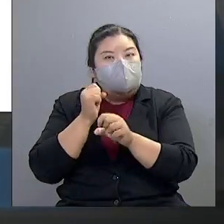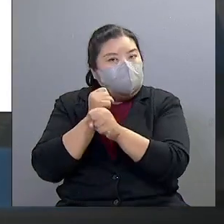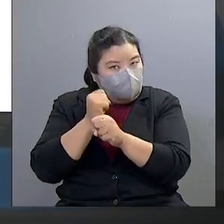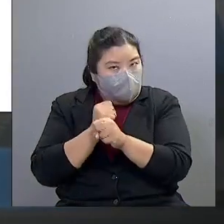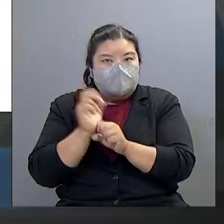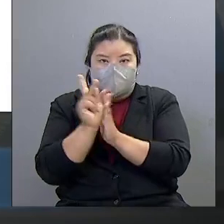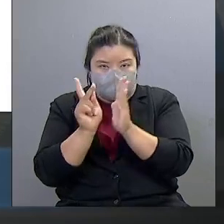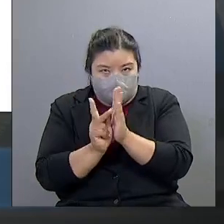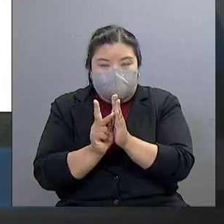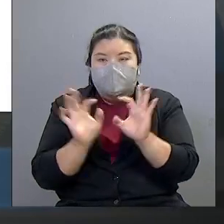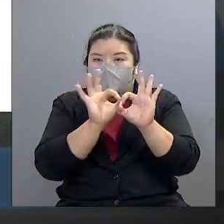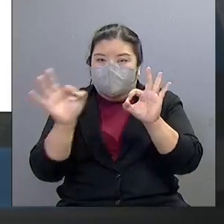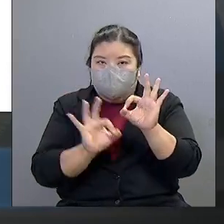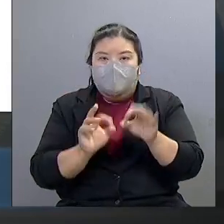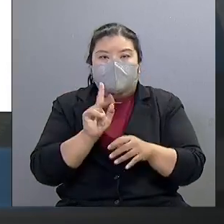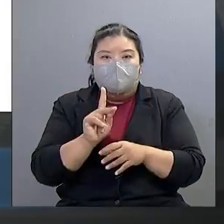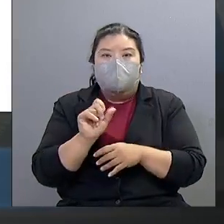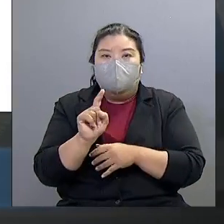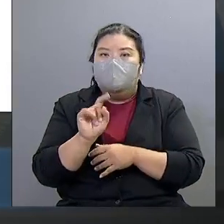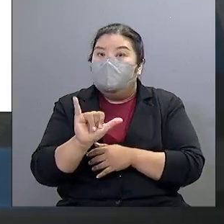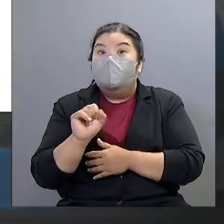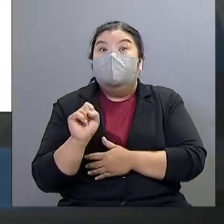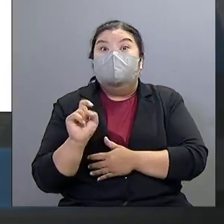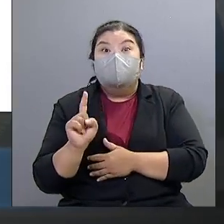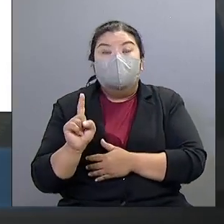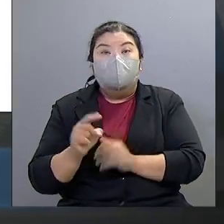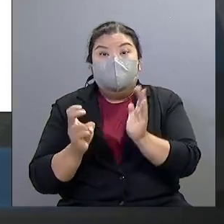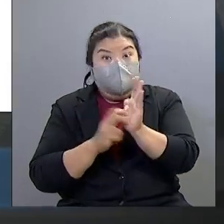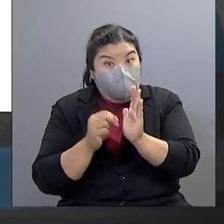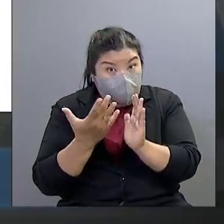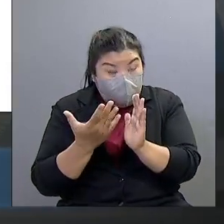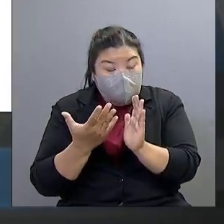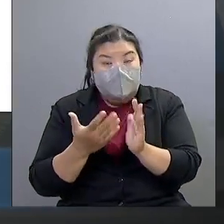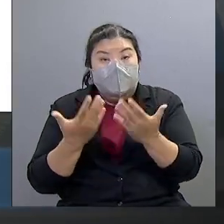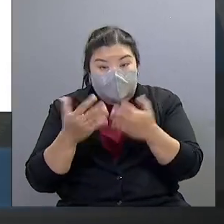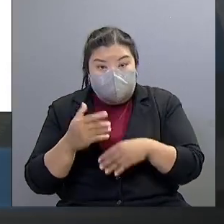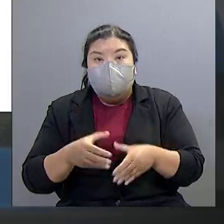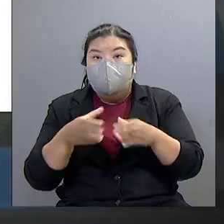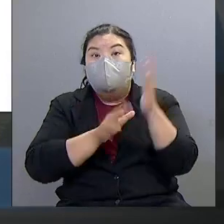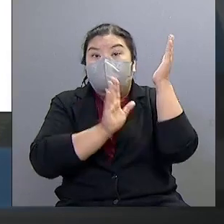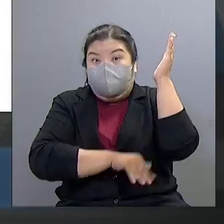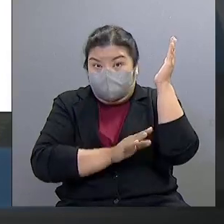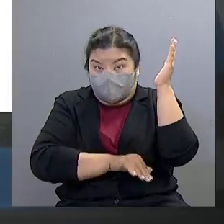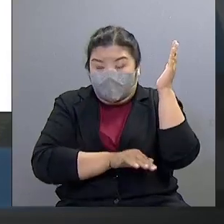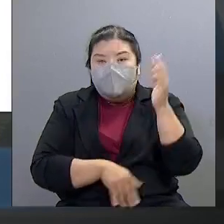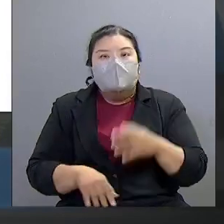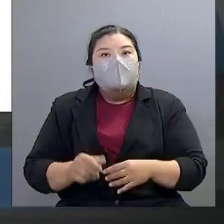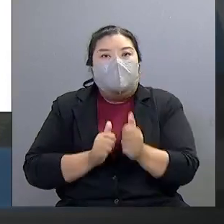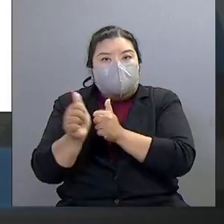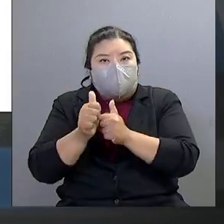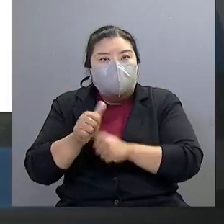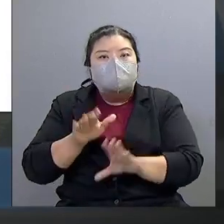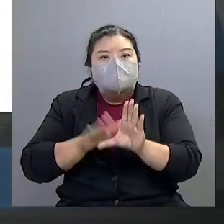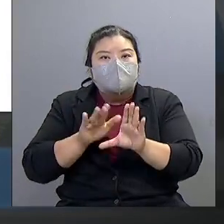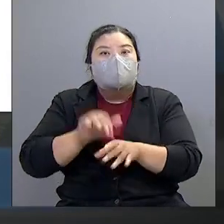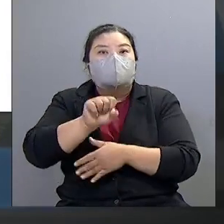ายกยศ.ที่โดนโหวตสวนส่วนพื้นที่หาเสียงทางการเมืองที่ถูกพรรคร่วมรัฐบาลรุกหนักก็เชื่อว่าค